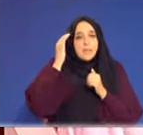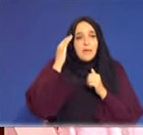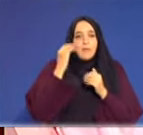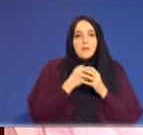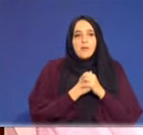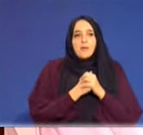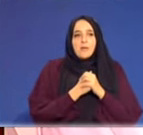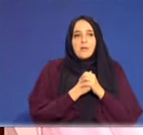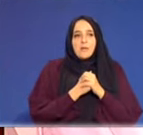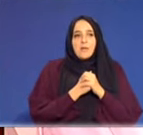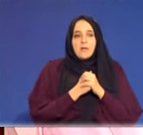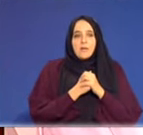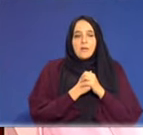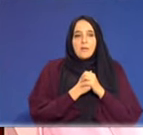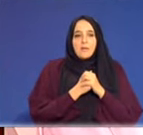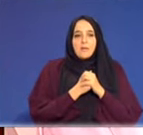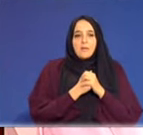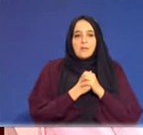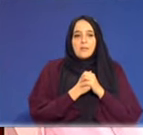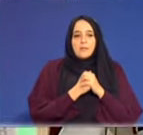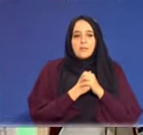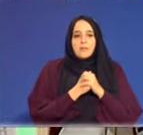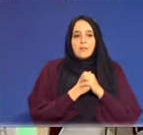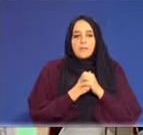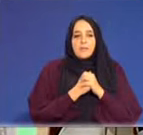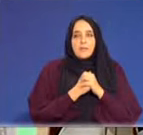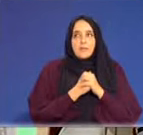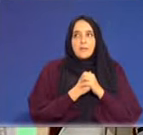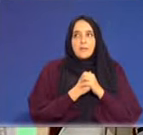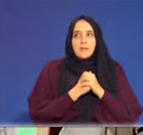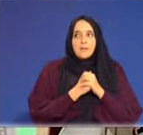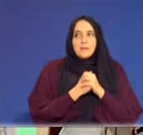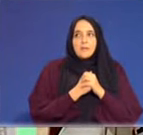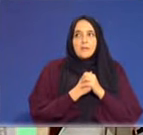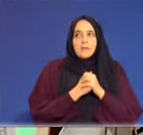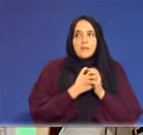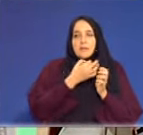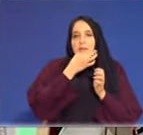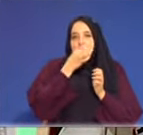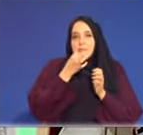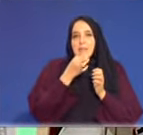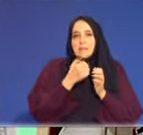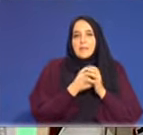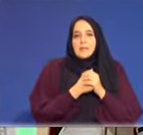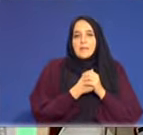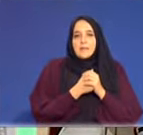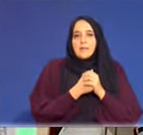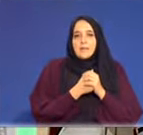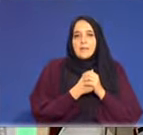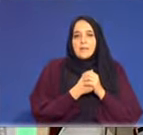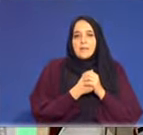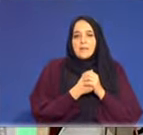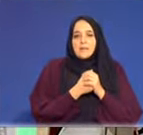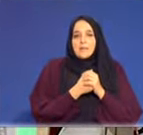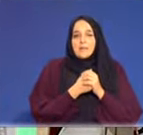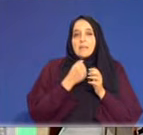رجل سمرة سمرة قلتي هي عايشة في دار هذاك الرجل، من الرجل بما أنه